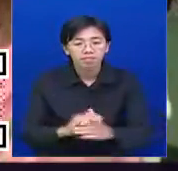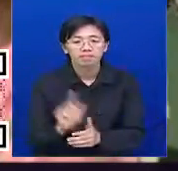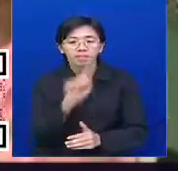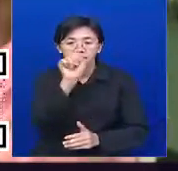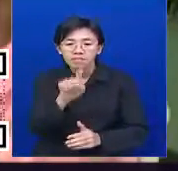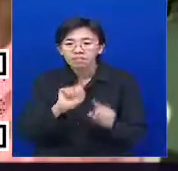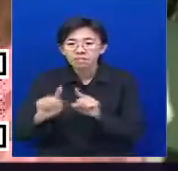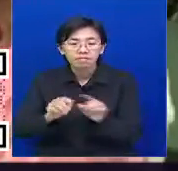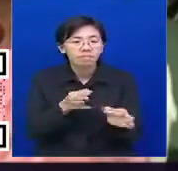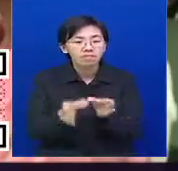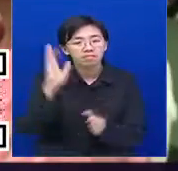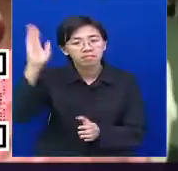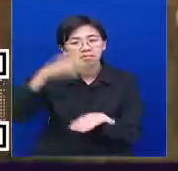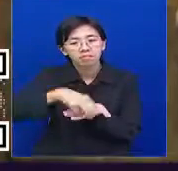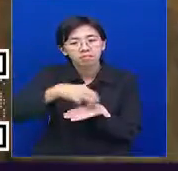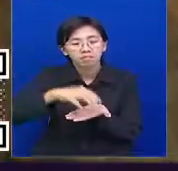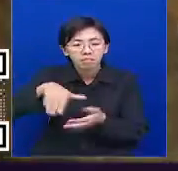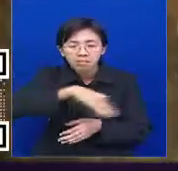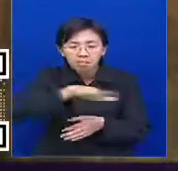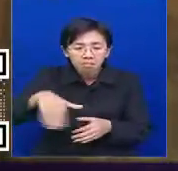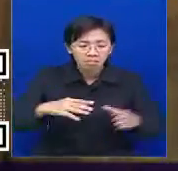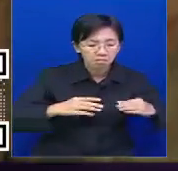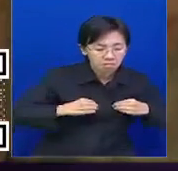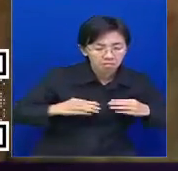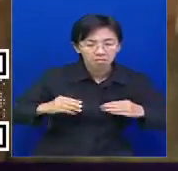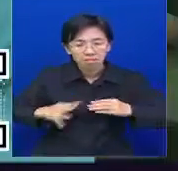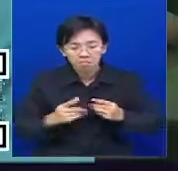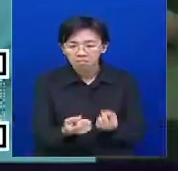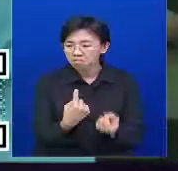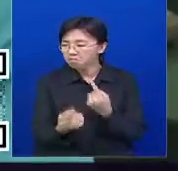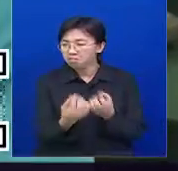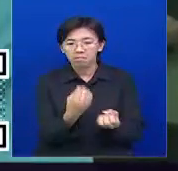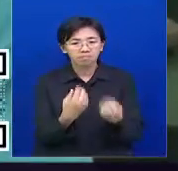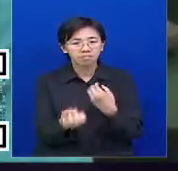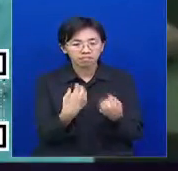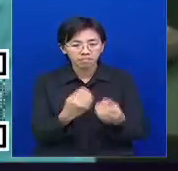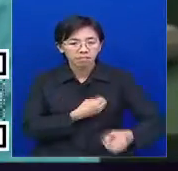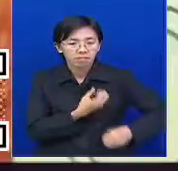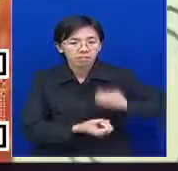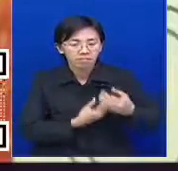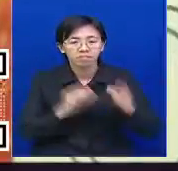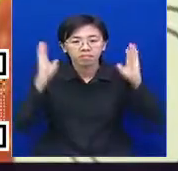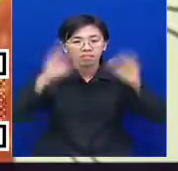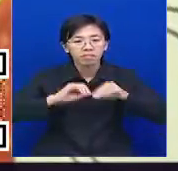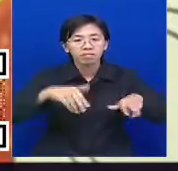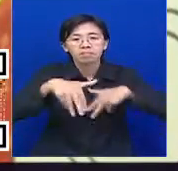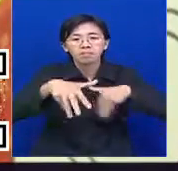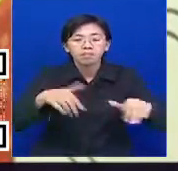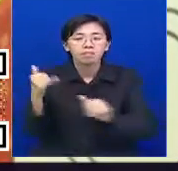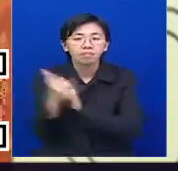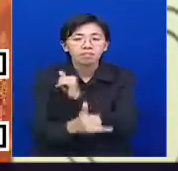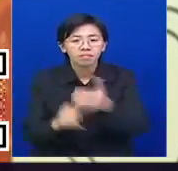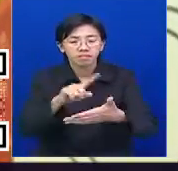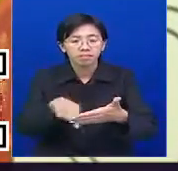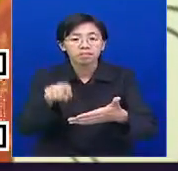ามพ่วงท้ายเพื่อที่เปิดโอกาสให้ฝ่ายที่เห็นชอบและไม่เห็นชอบแสดงความคิดเห็นพร้อมทั้งเชิญชวนให้ประชาชนออกมาใช้สิทธิ์ออกเสียง